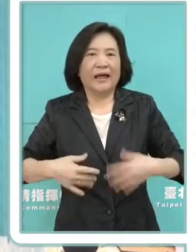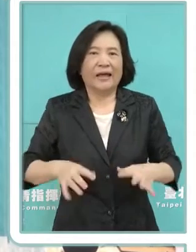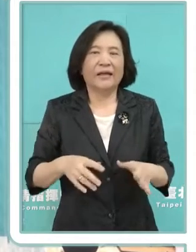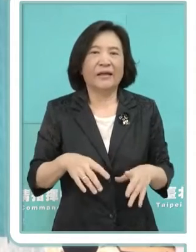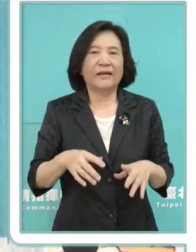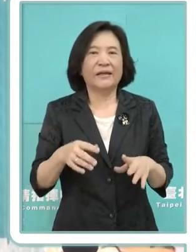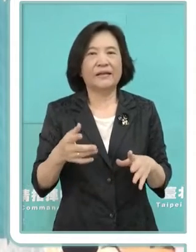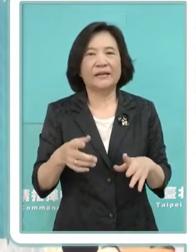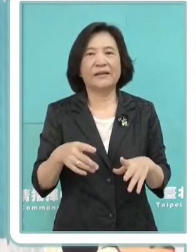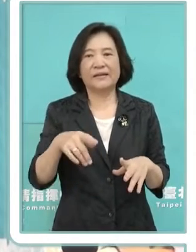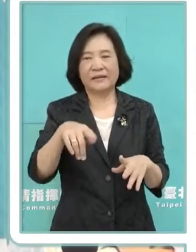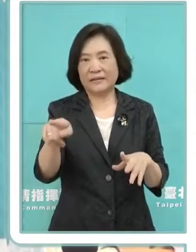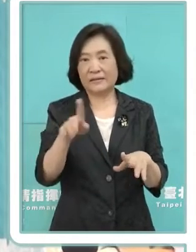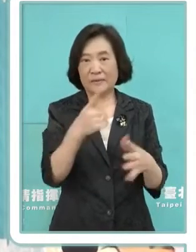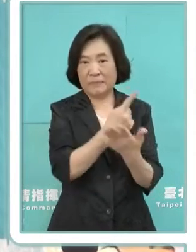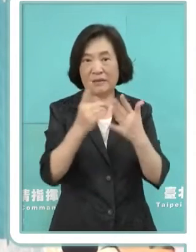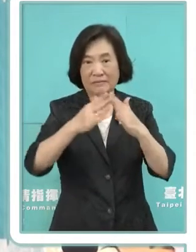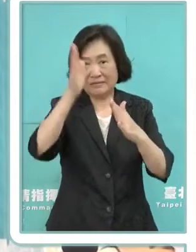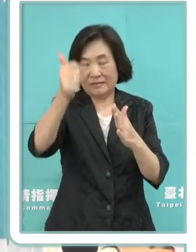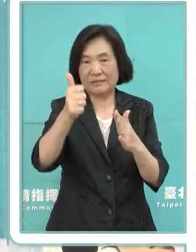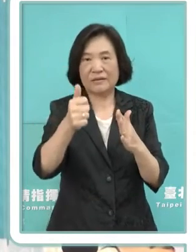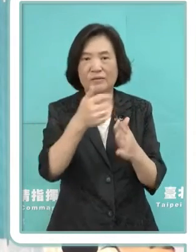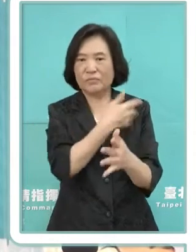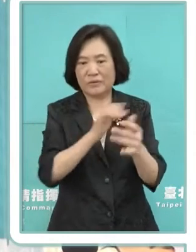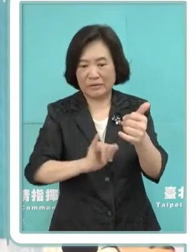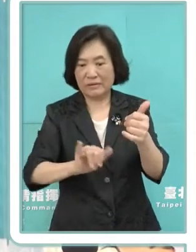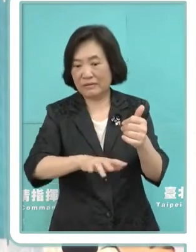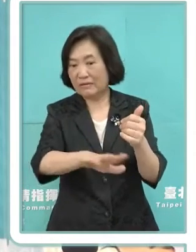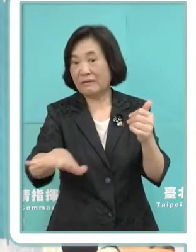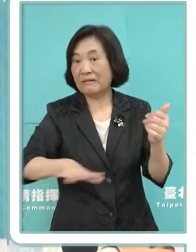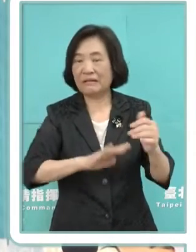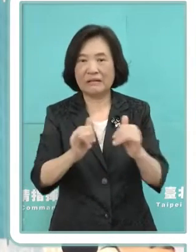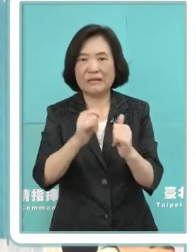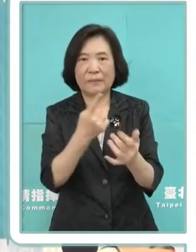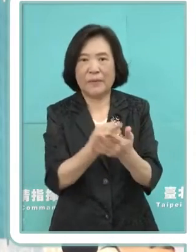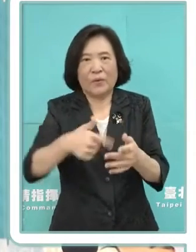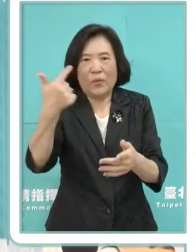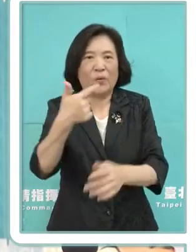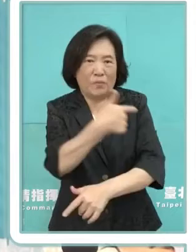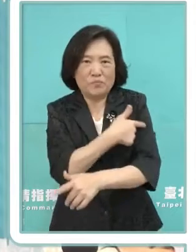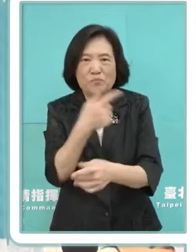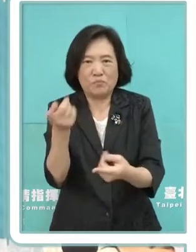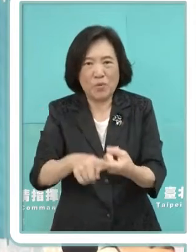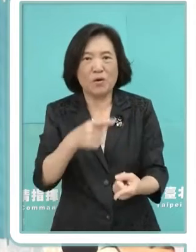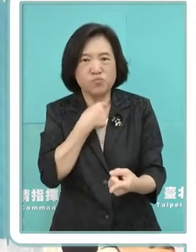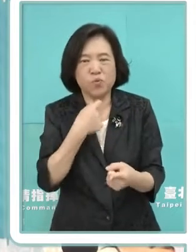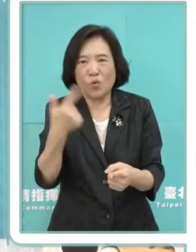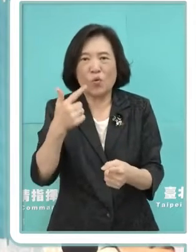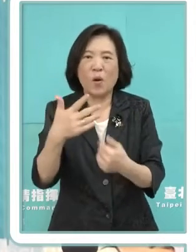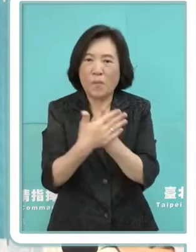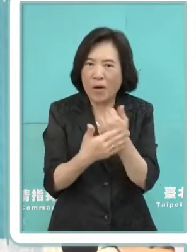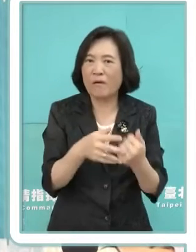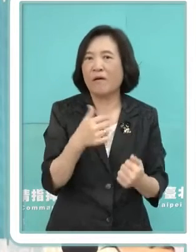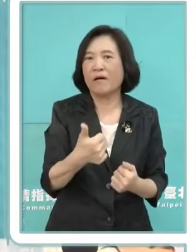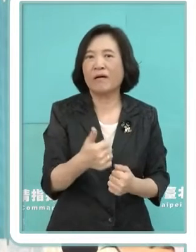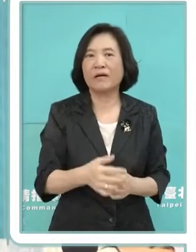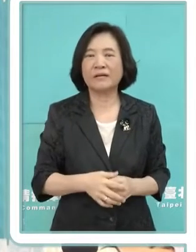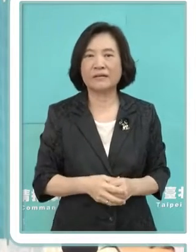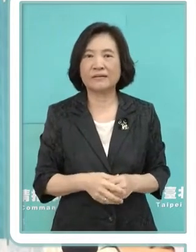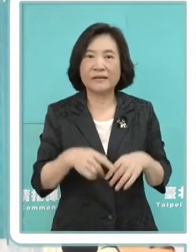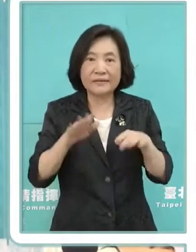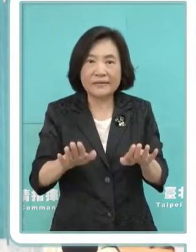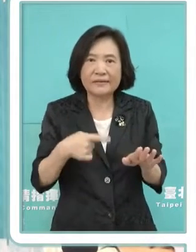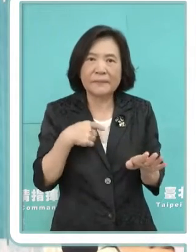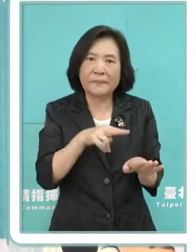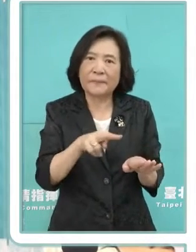因为每个当首长的哈，一定希望不管他的市民或县民，你知道，都可以赶快打到疫苗嘛，哈，可以得到保护。那